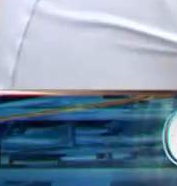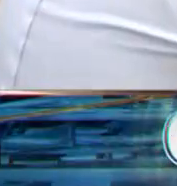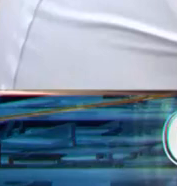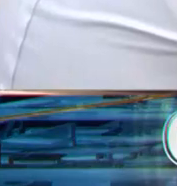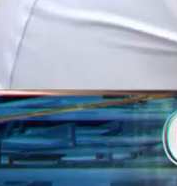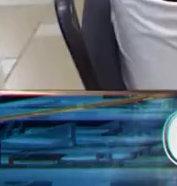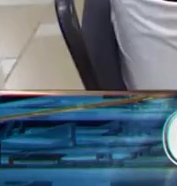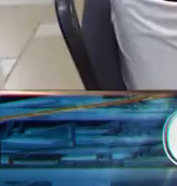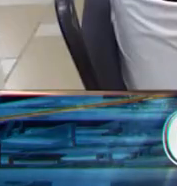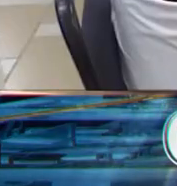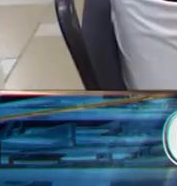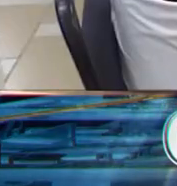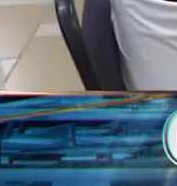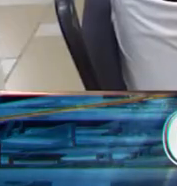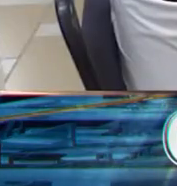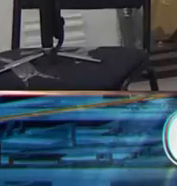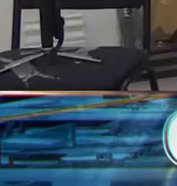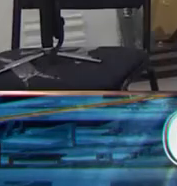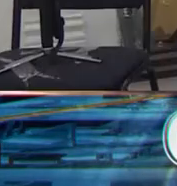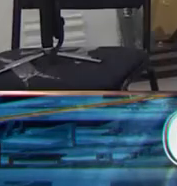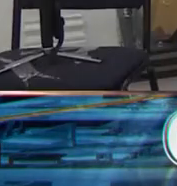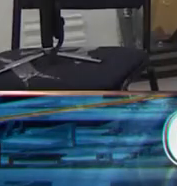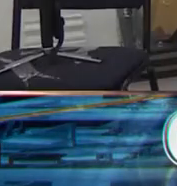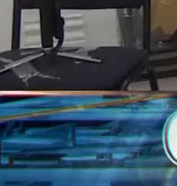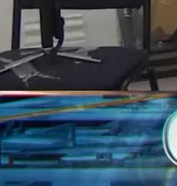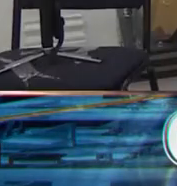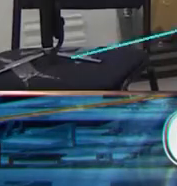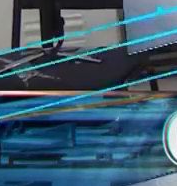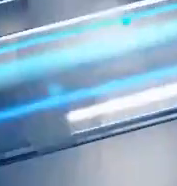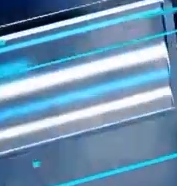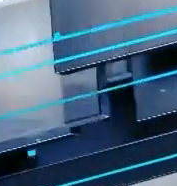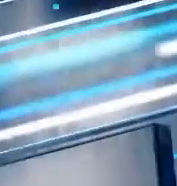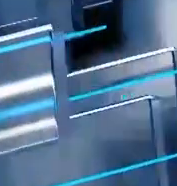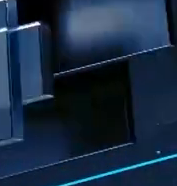В Талдыкургане в день рождения Абая появился новый арт-объект.